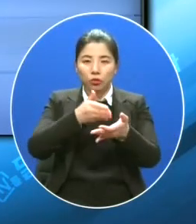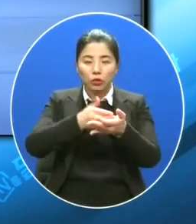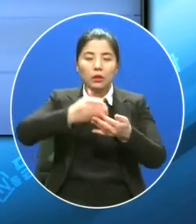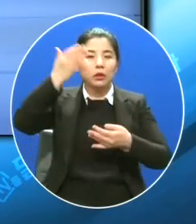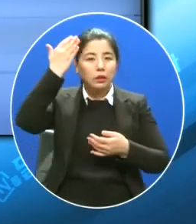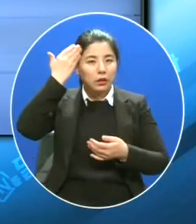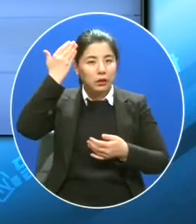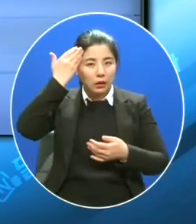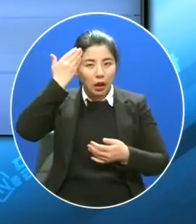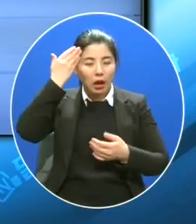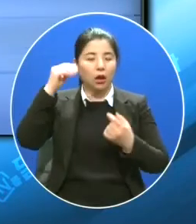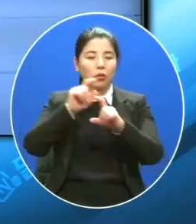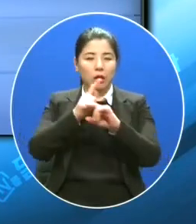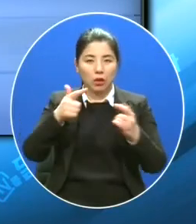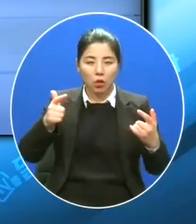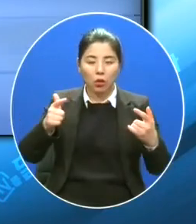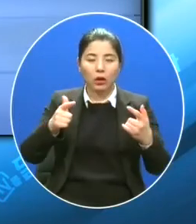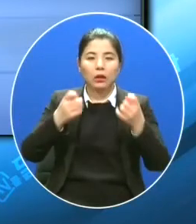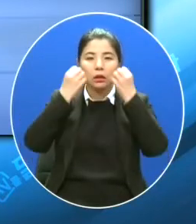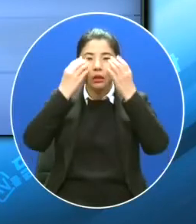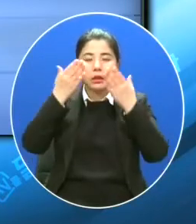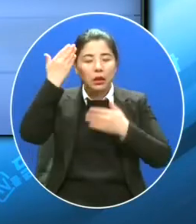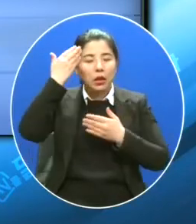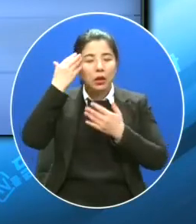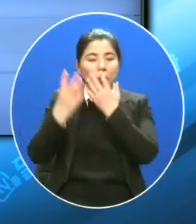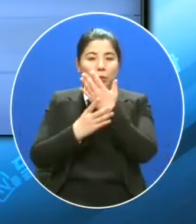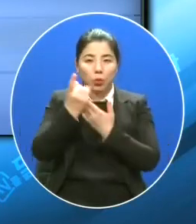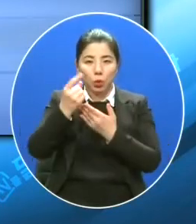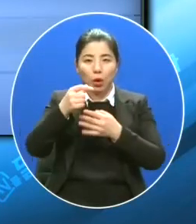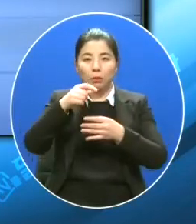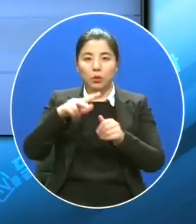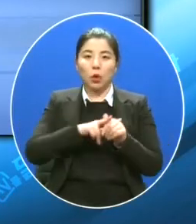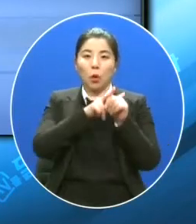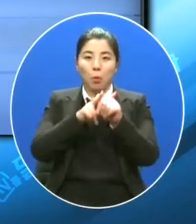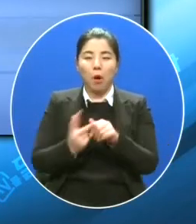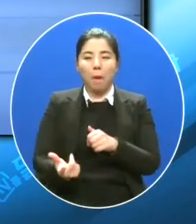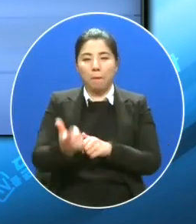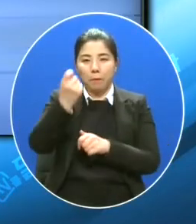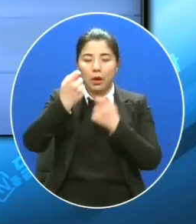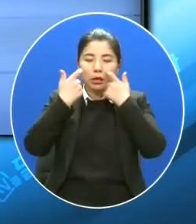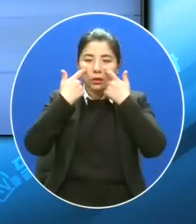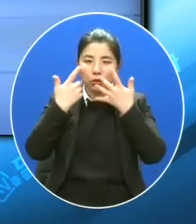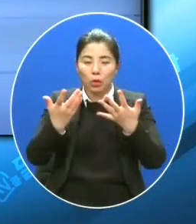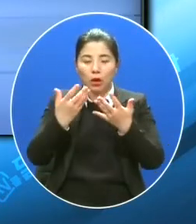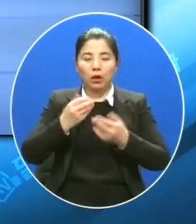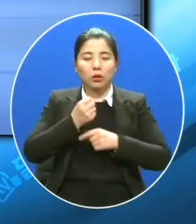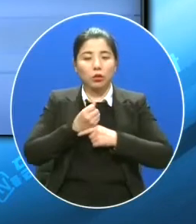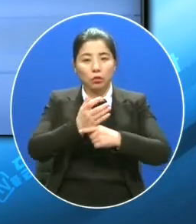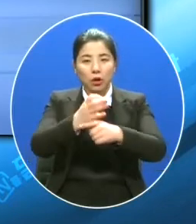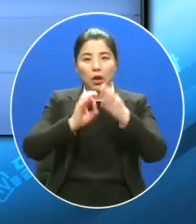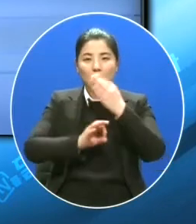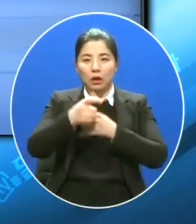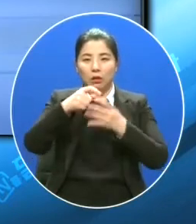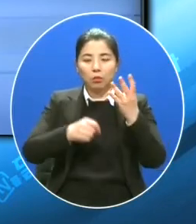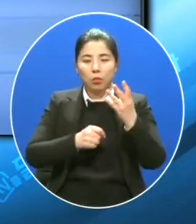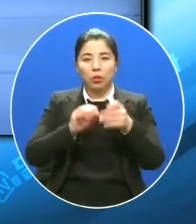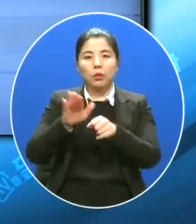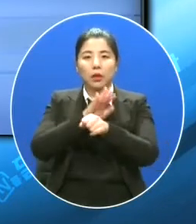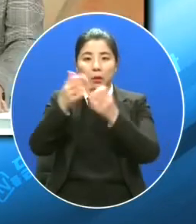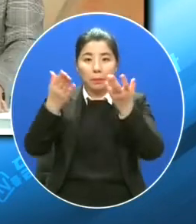뉴스, 시사, 교양 등 신개념 종합정보를 신속하고 명쾌하게 전달하는 아침